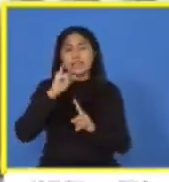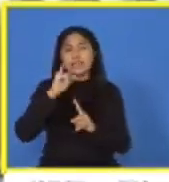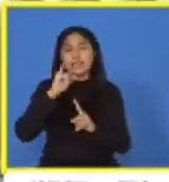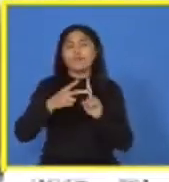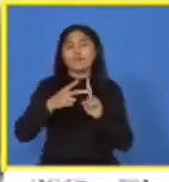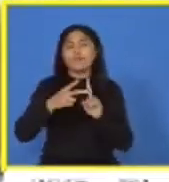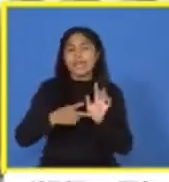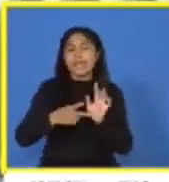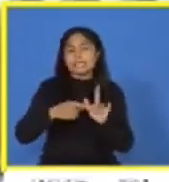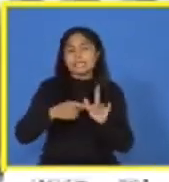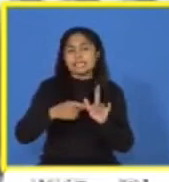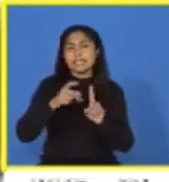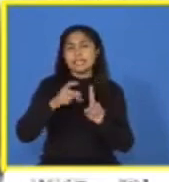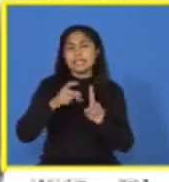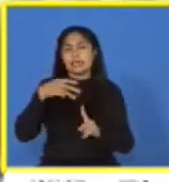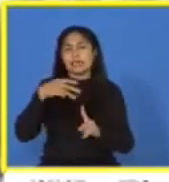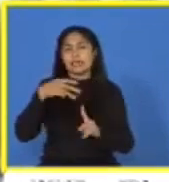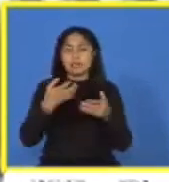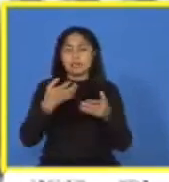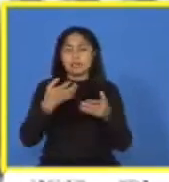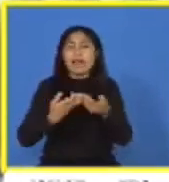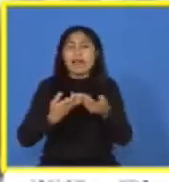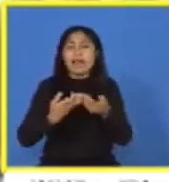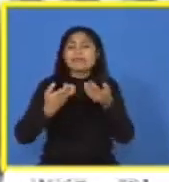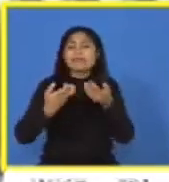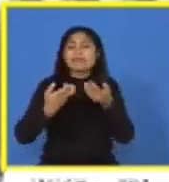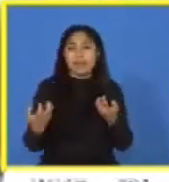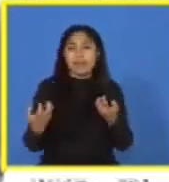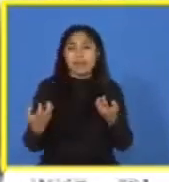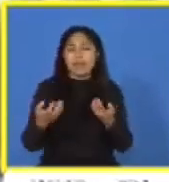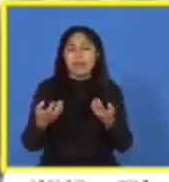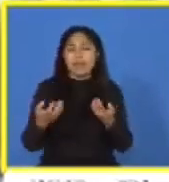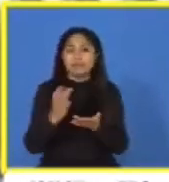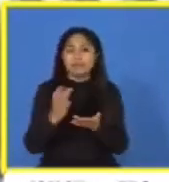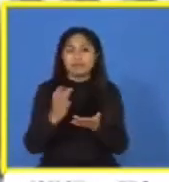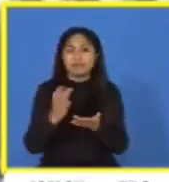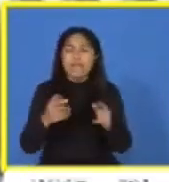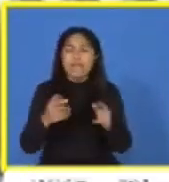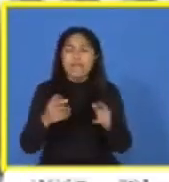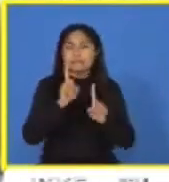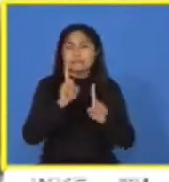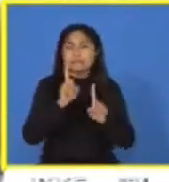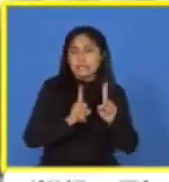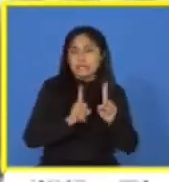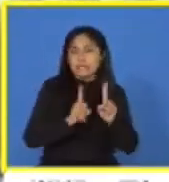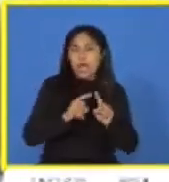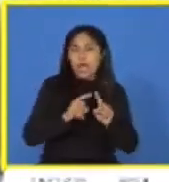NTT. Jadi pembagiannya untuk rumah sakit rujukan itu ada 11 rumah sakit.